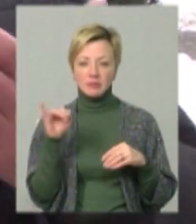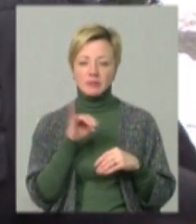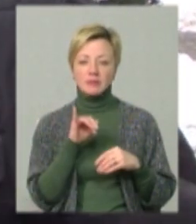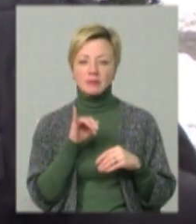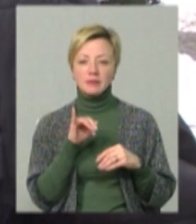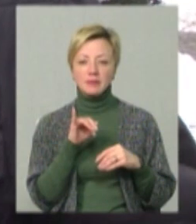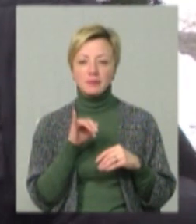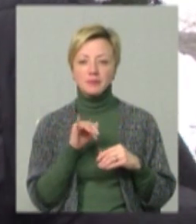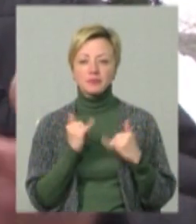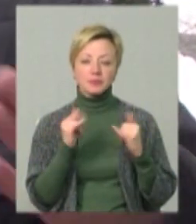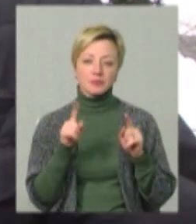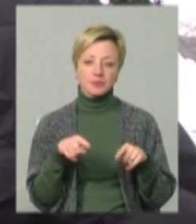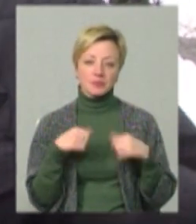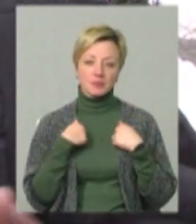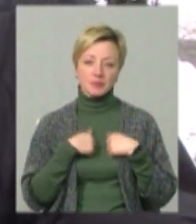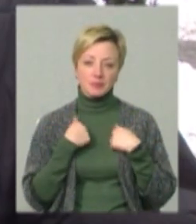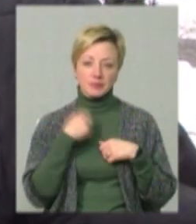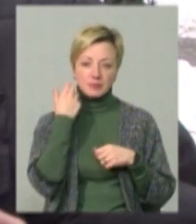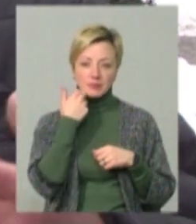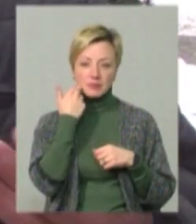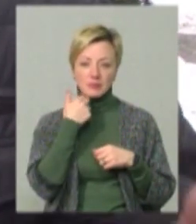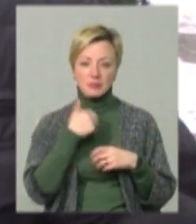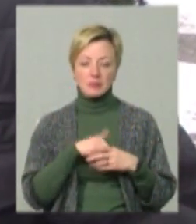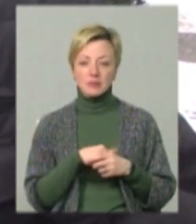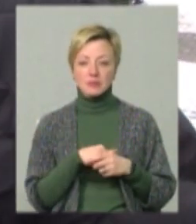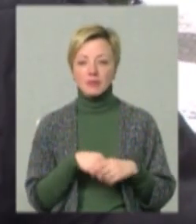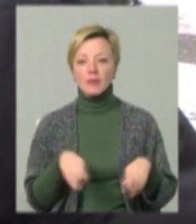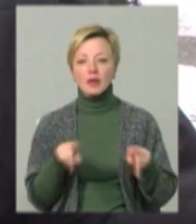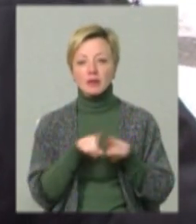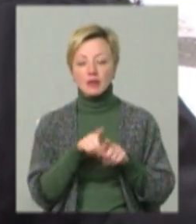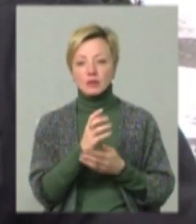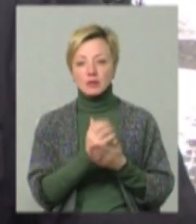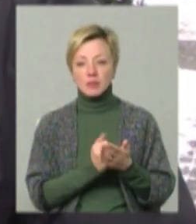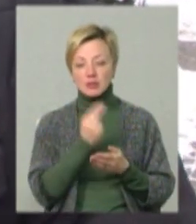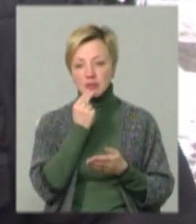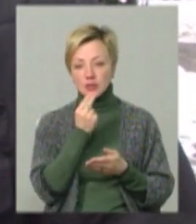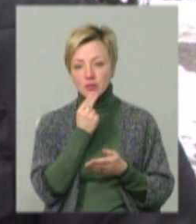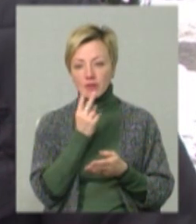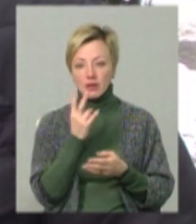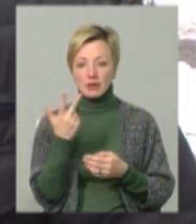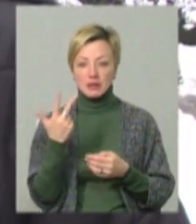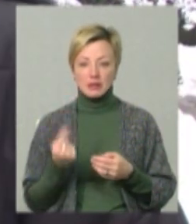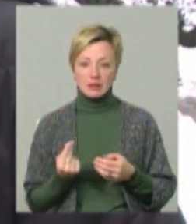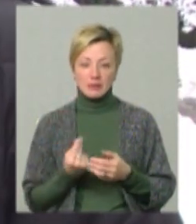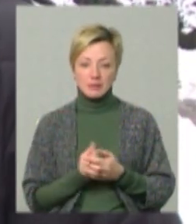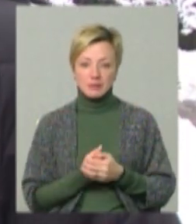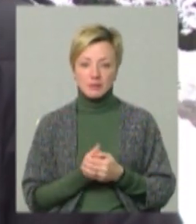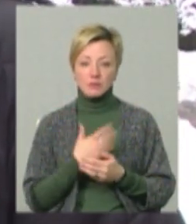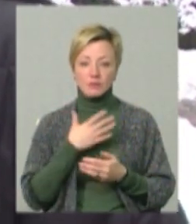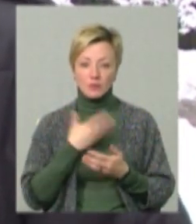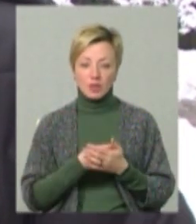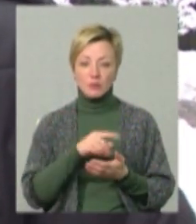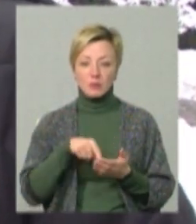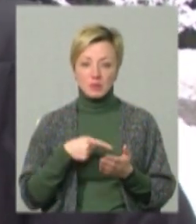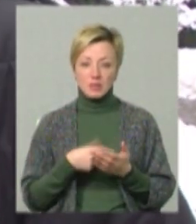і для того, аби там прийняти ванну, поголитися, а також запас харчів, ну, щонайменше на 3 дні. В своєму